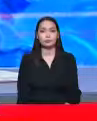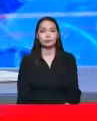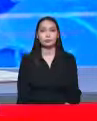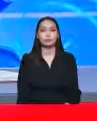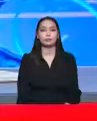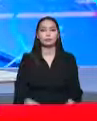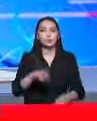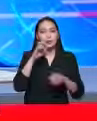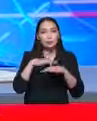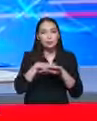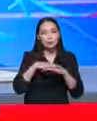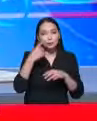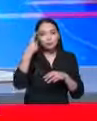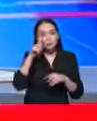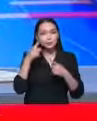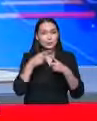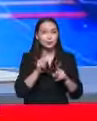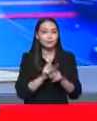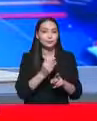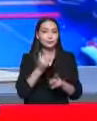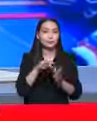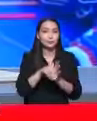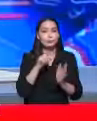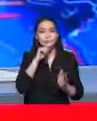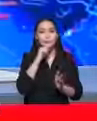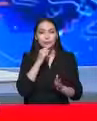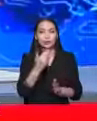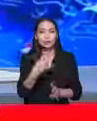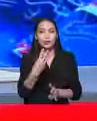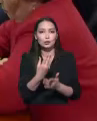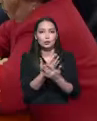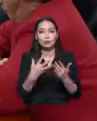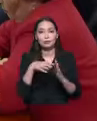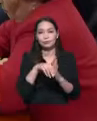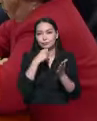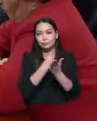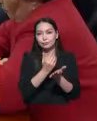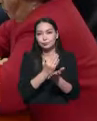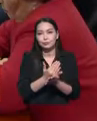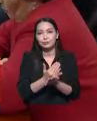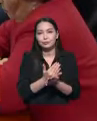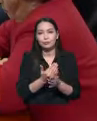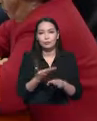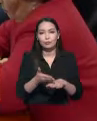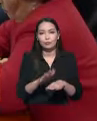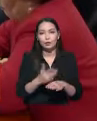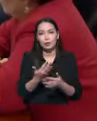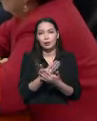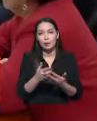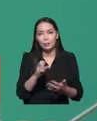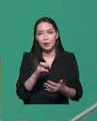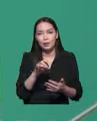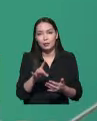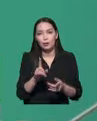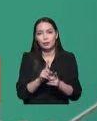Елімізде креативті индустрияға жататын экономикалық қызметтің 43 түрі бекітілген. Салмақты салалар әдемі баннерде ғана қалмау үшін оларды жүзеге